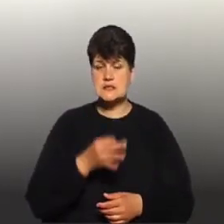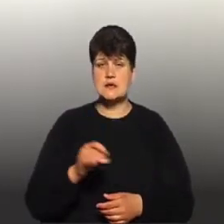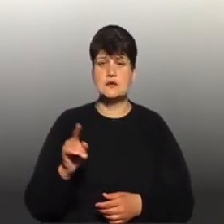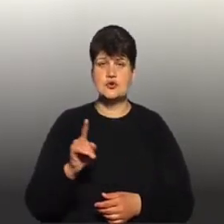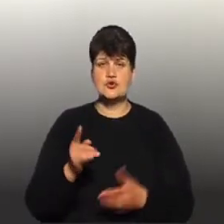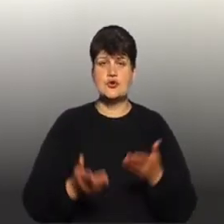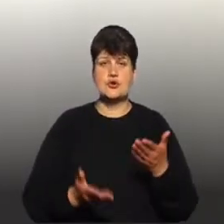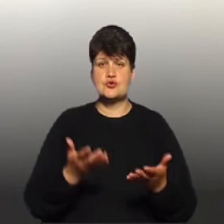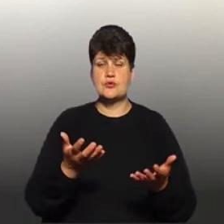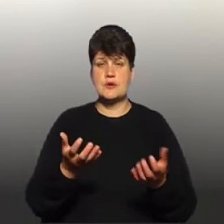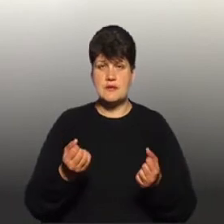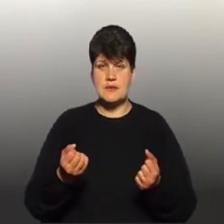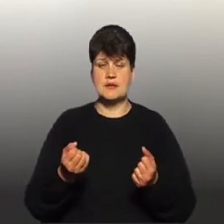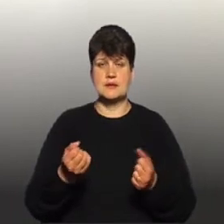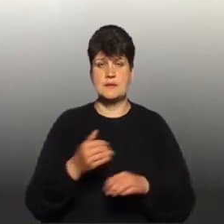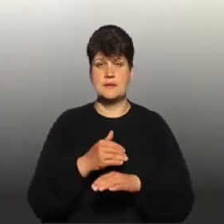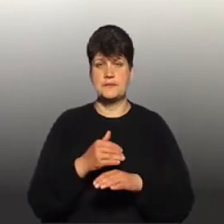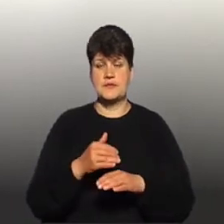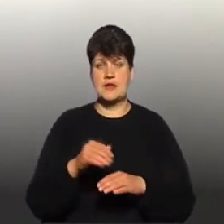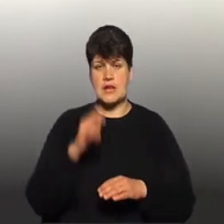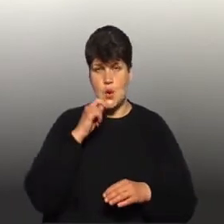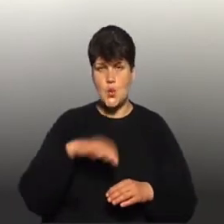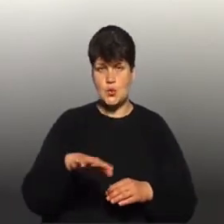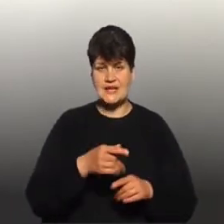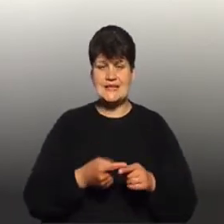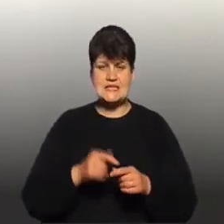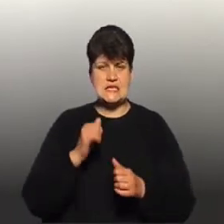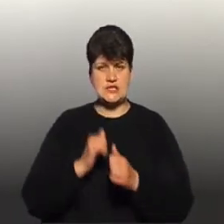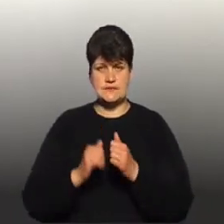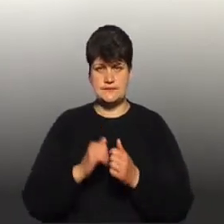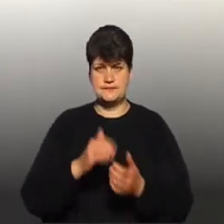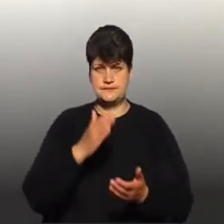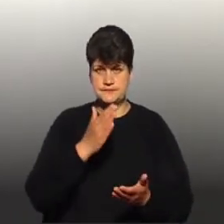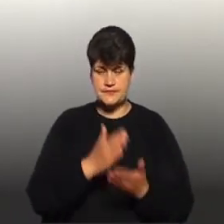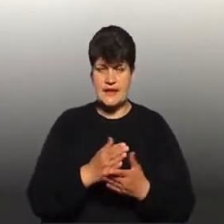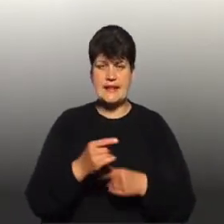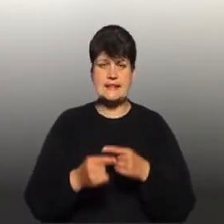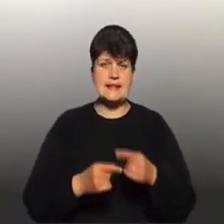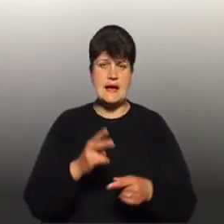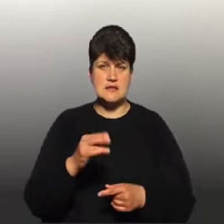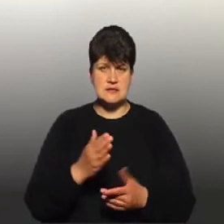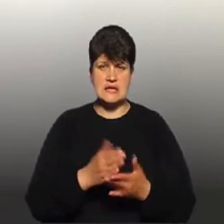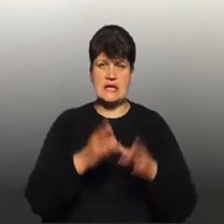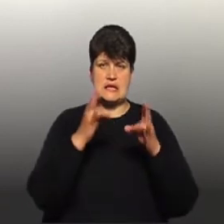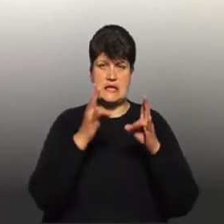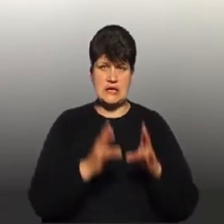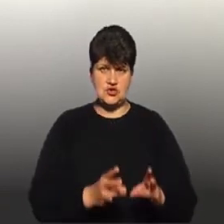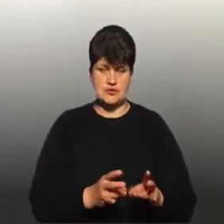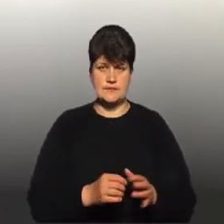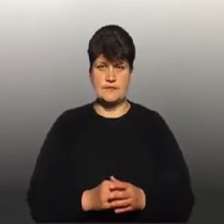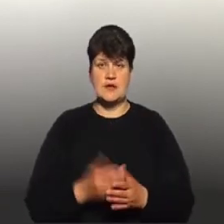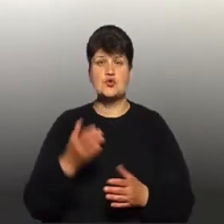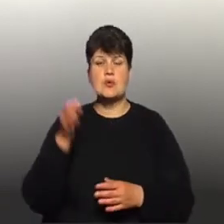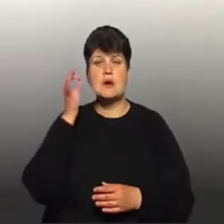брати межі України, це відбувається досить часто, і наслідки бувають нас досить трагічними. Якщо пригадати,